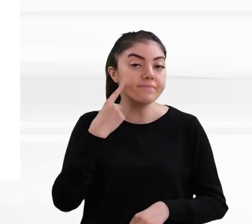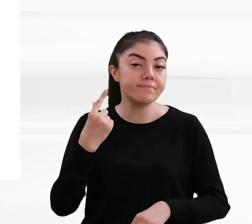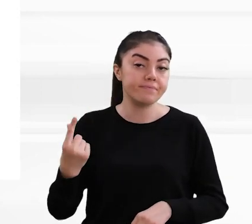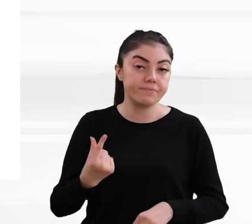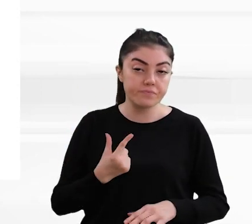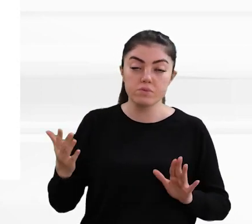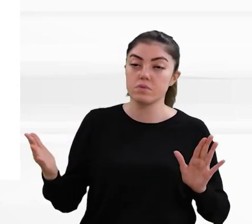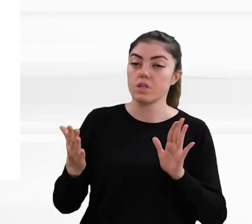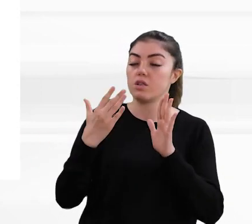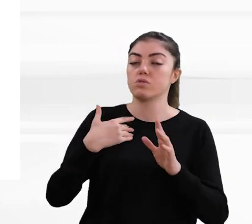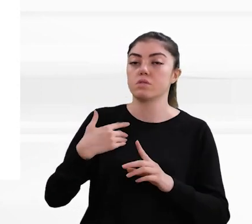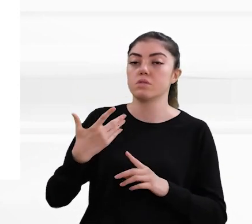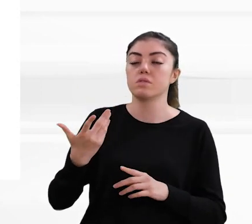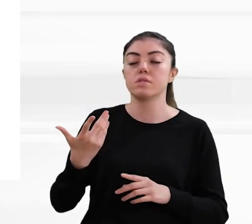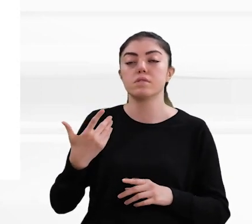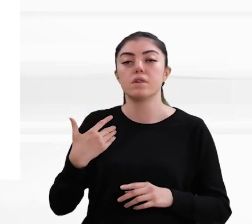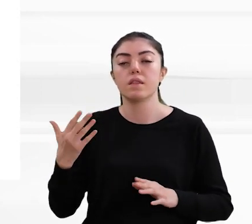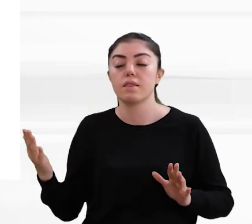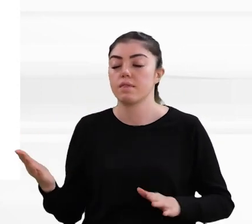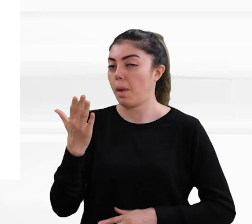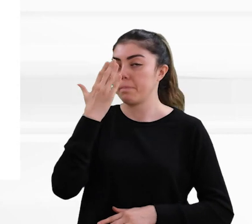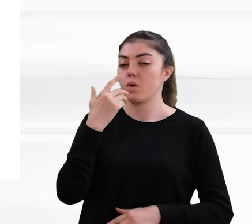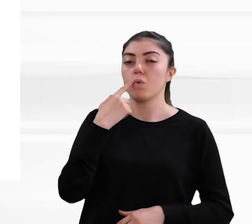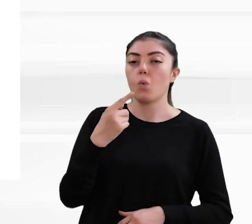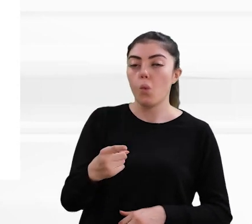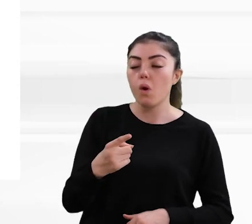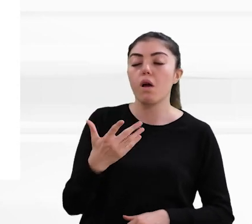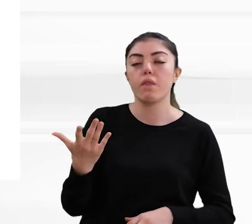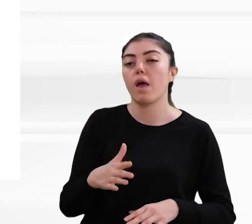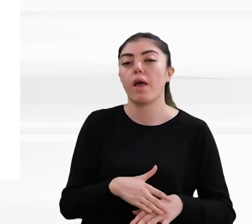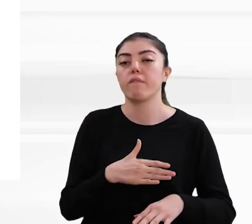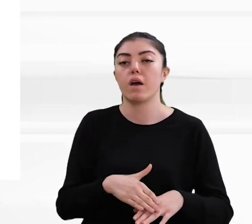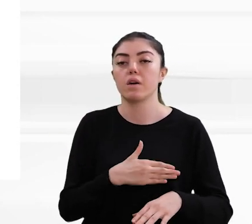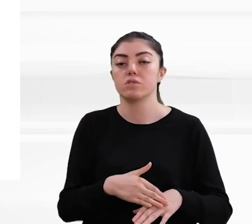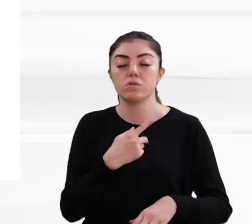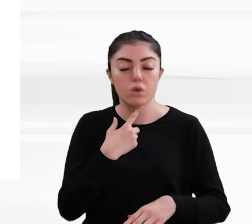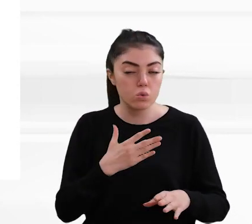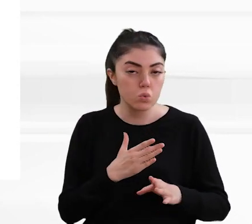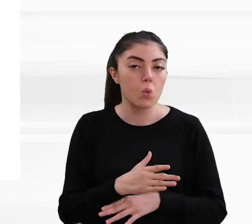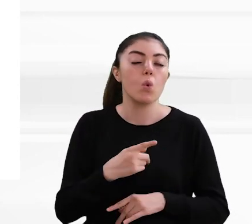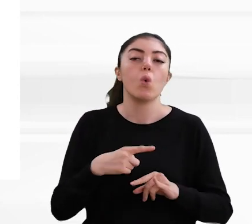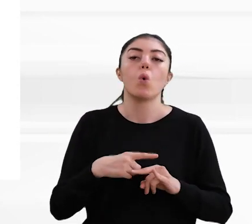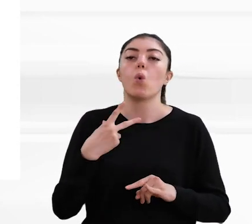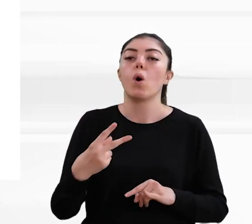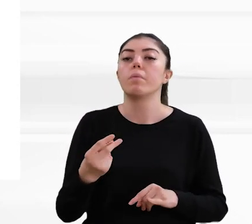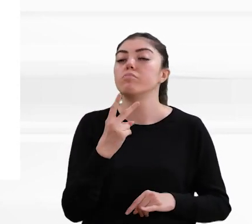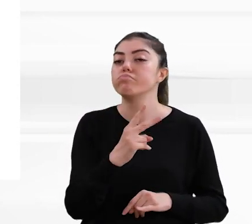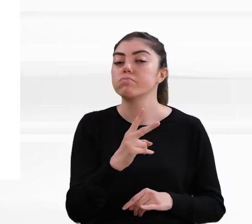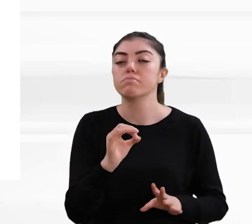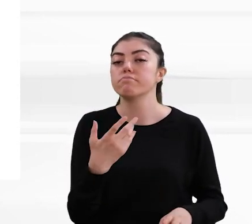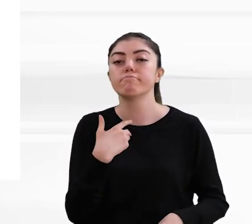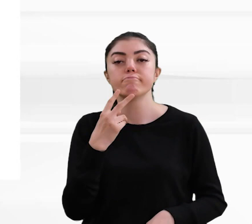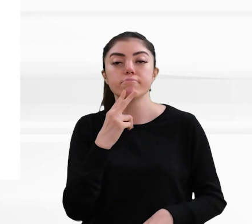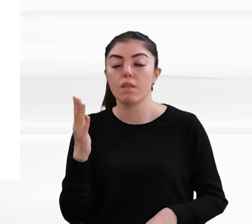uyarılara karşı tepki verme hızı sinir sistemi aracılığıyla verilen göre daha yavaştır Doğrudur hormonal